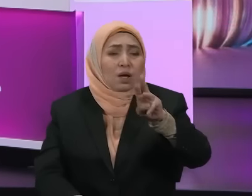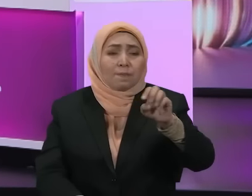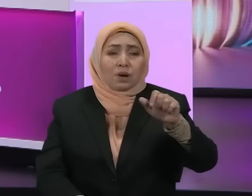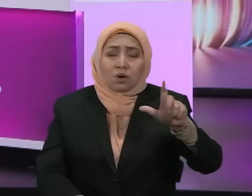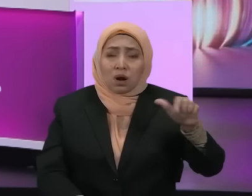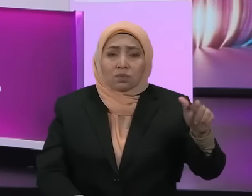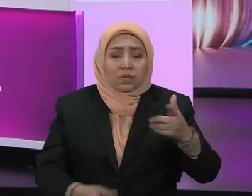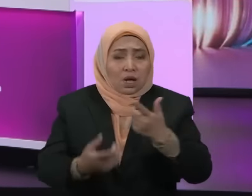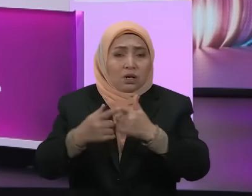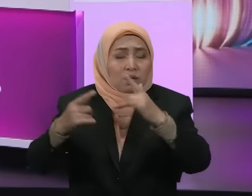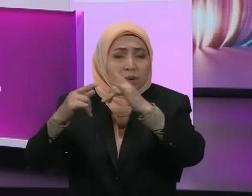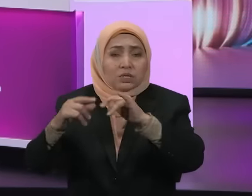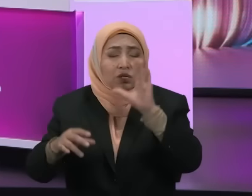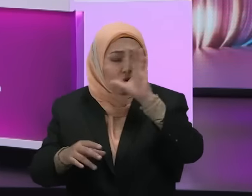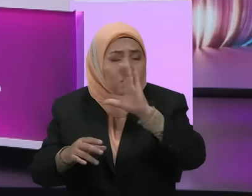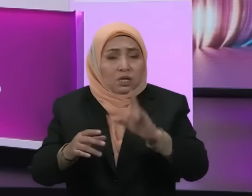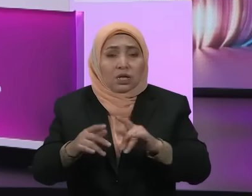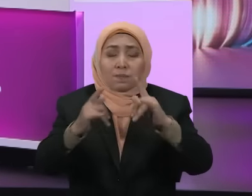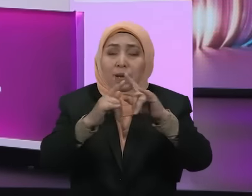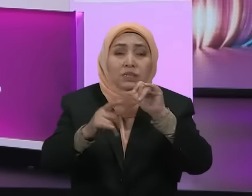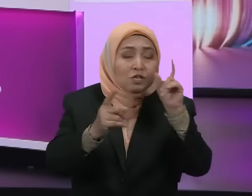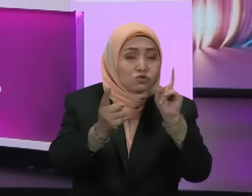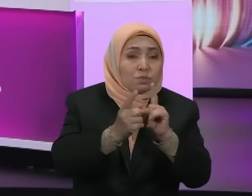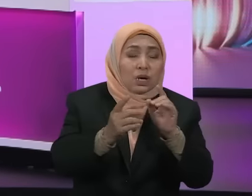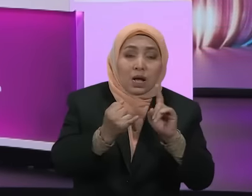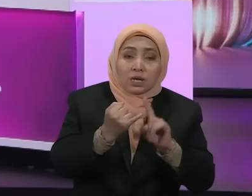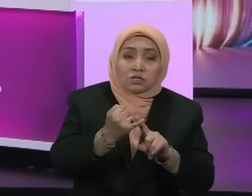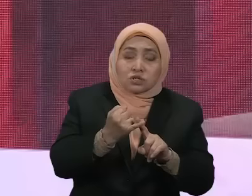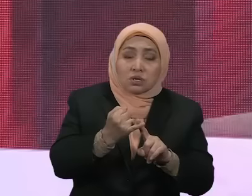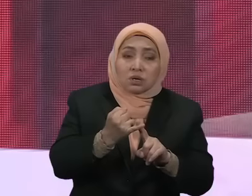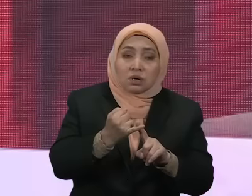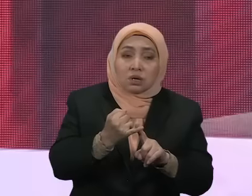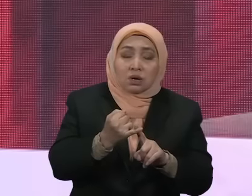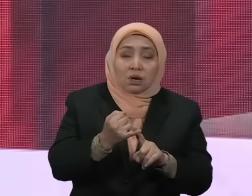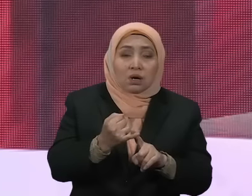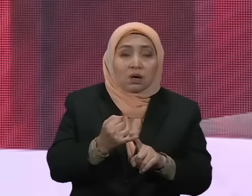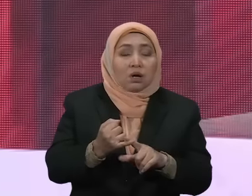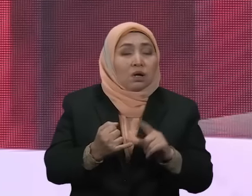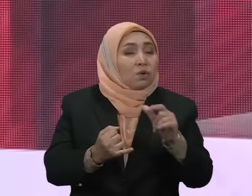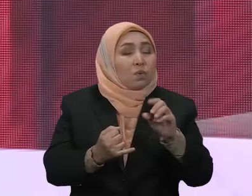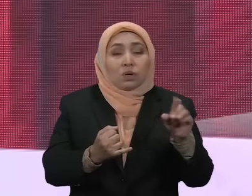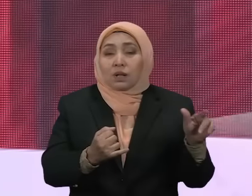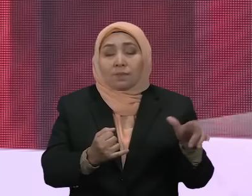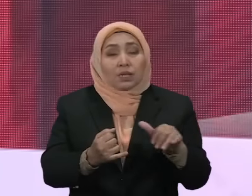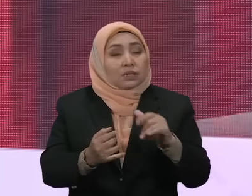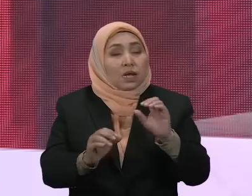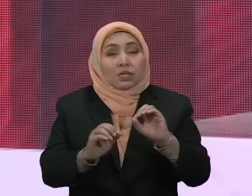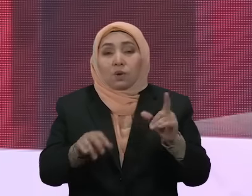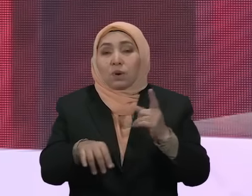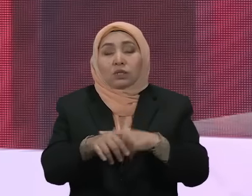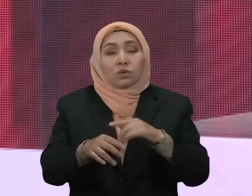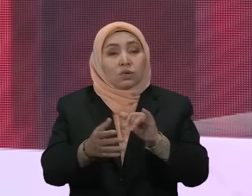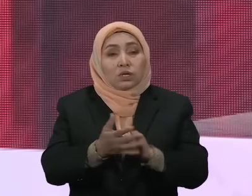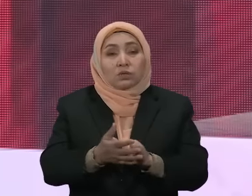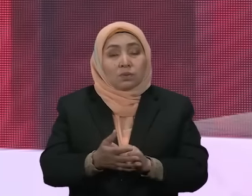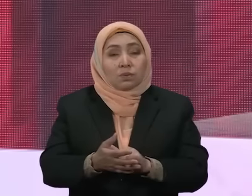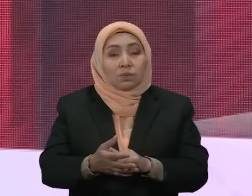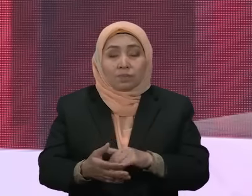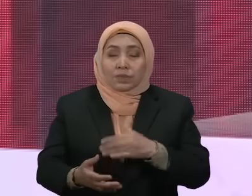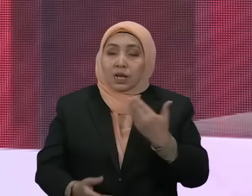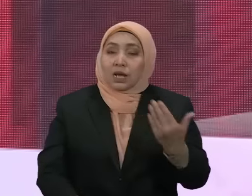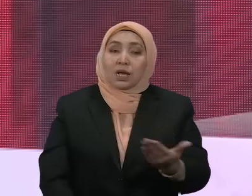mencari kemah yang tak jumpa dan akhirnya itu memang tak dapat di yang itu. Memori ya. Pada waktu itu kain ihram tu